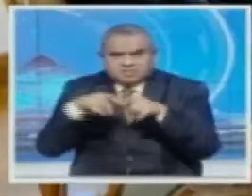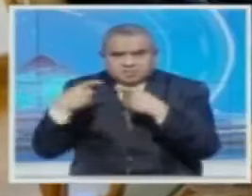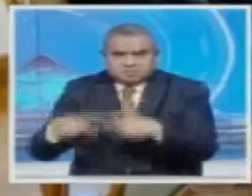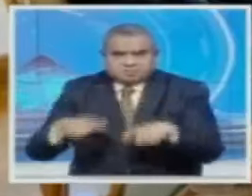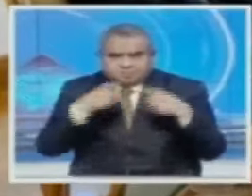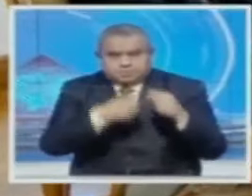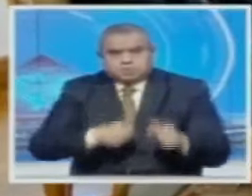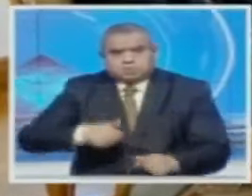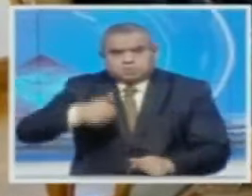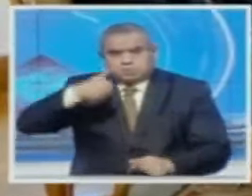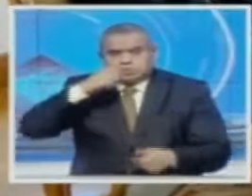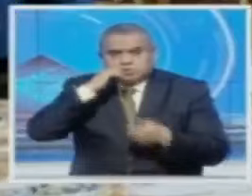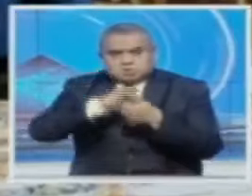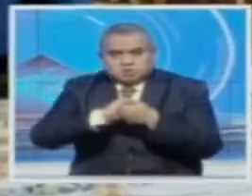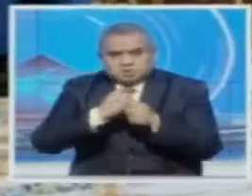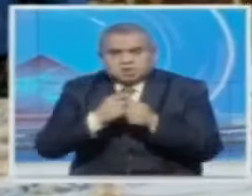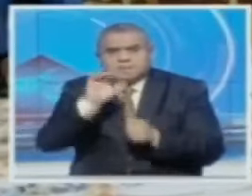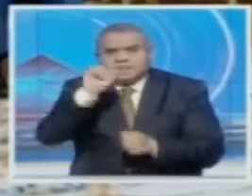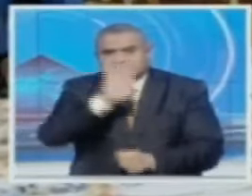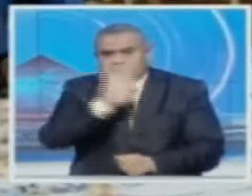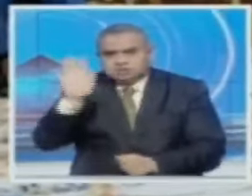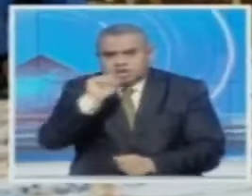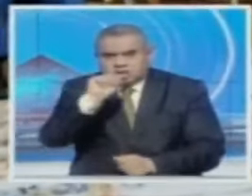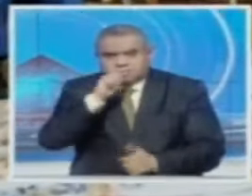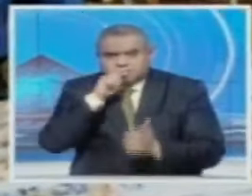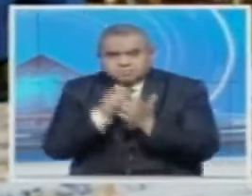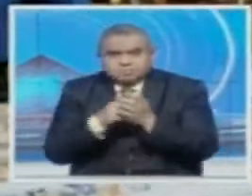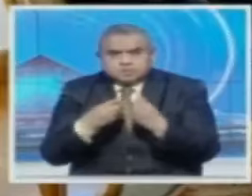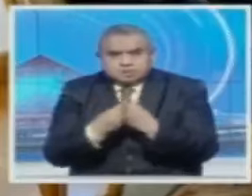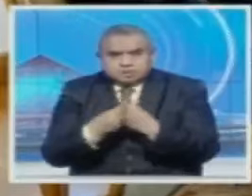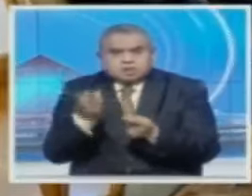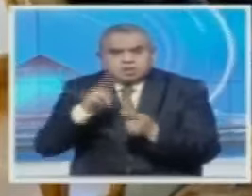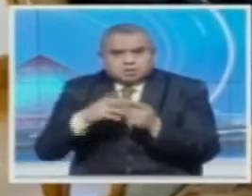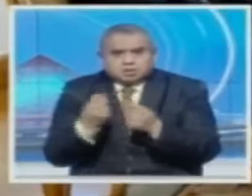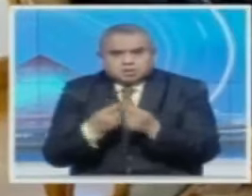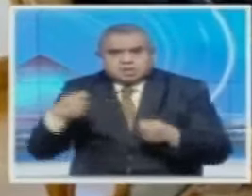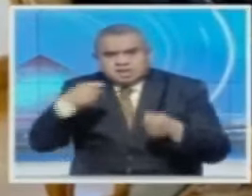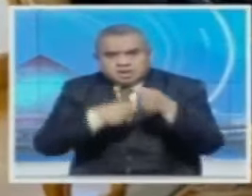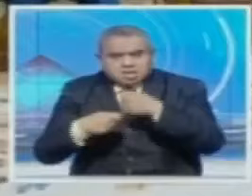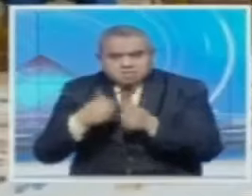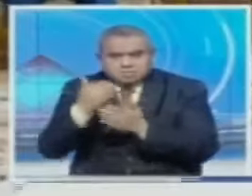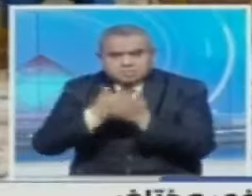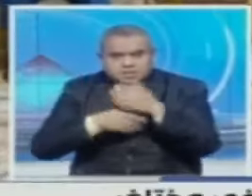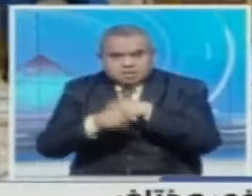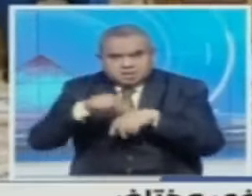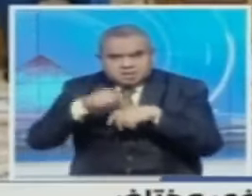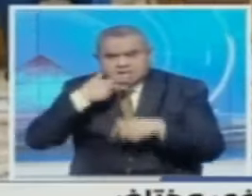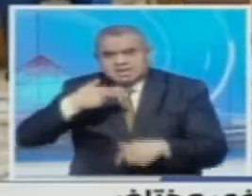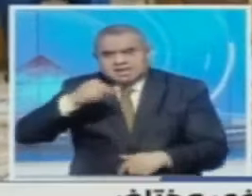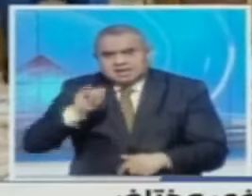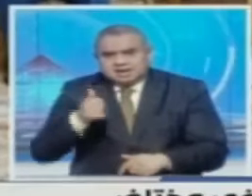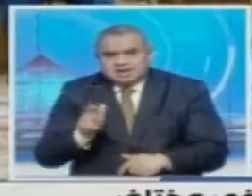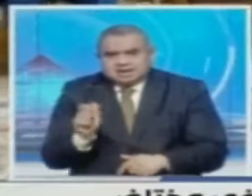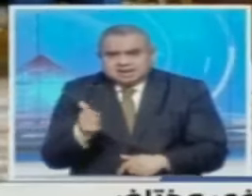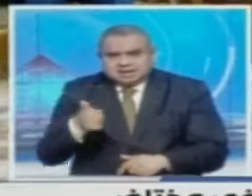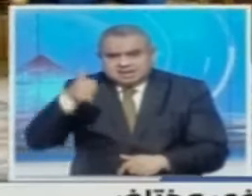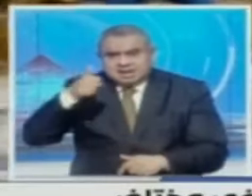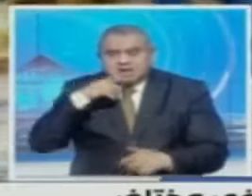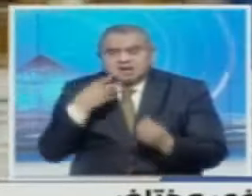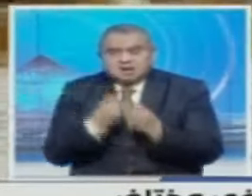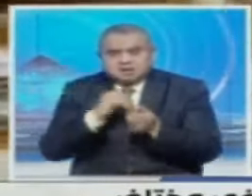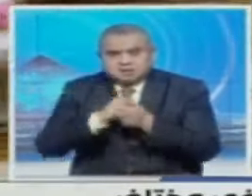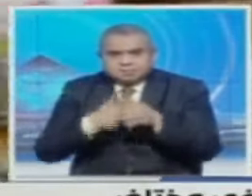خاصة على الصعيد البرلماني، إلى جانب تعزيز الاستثمارات المصرية في غينيا الاستوائية والارتقاء